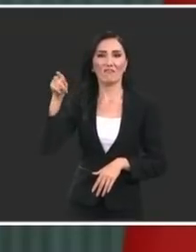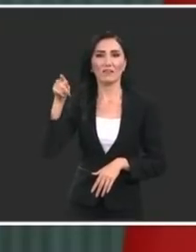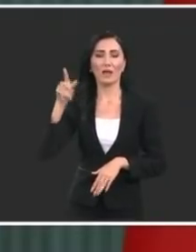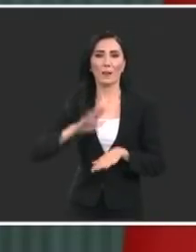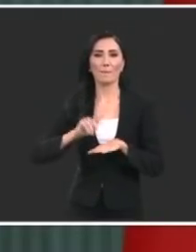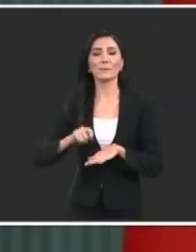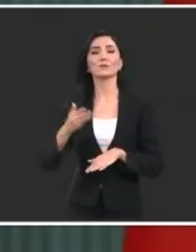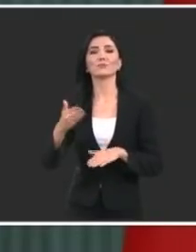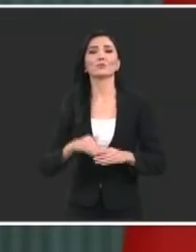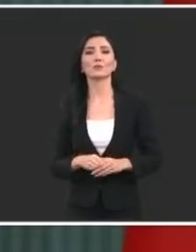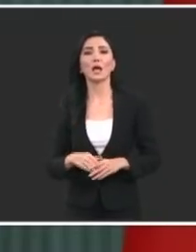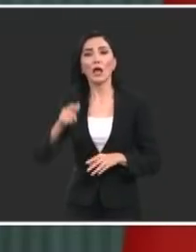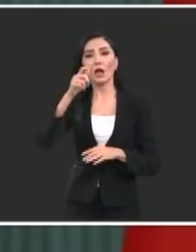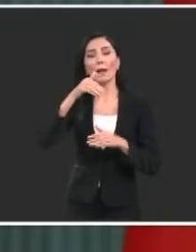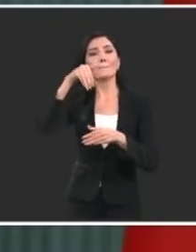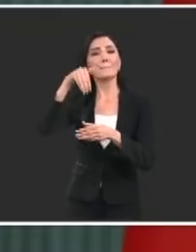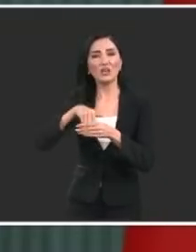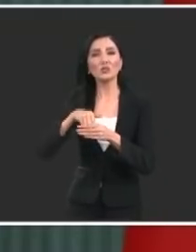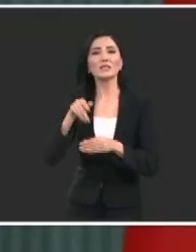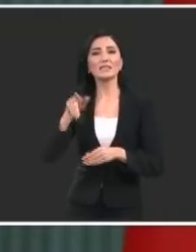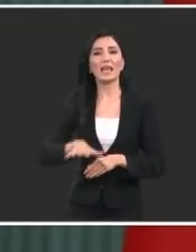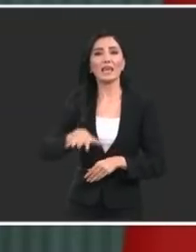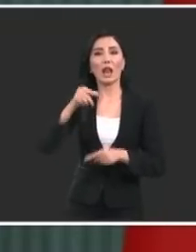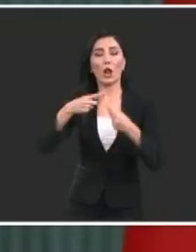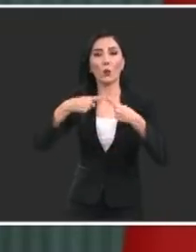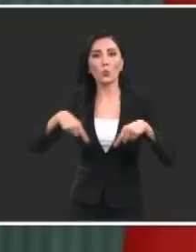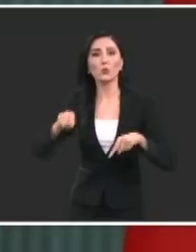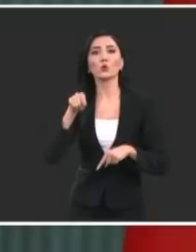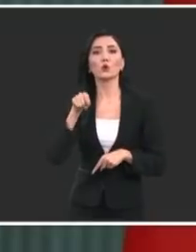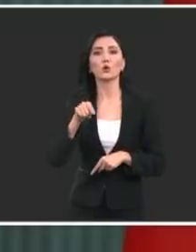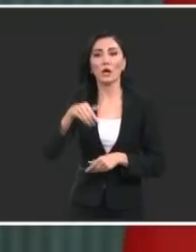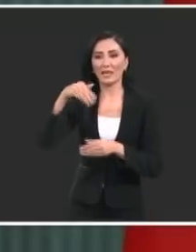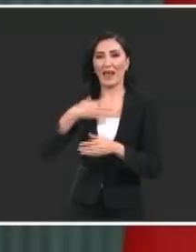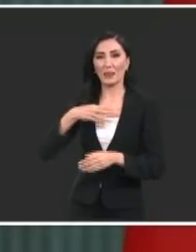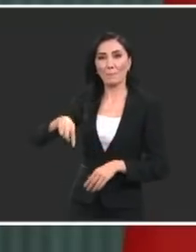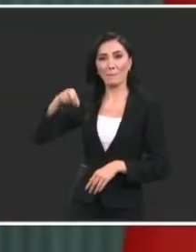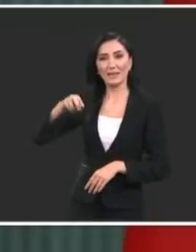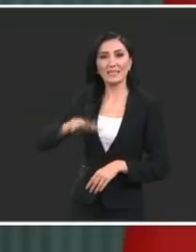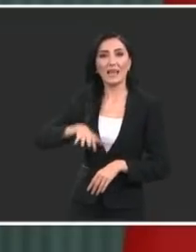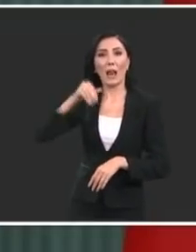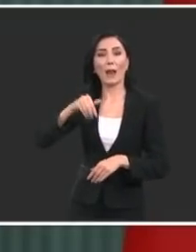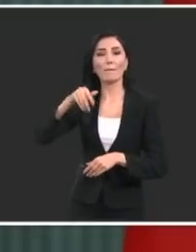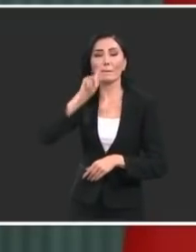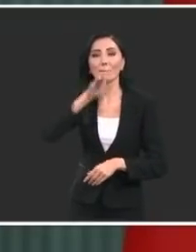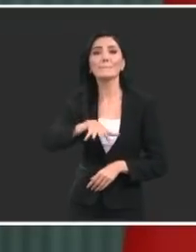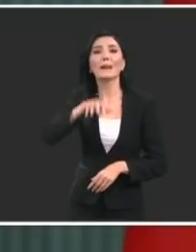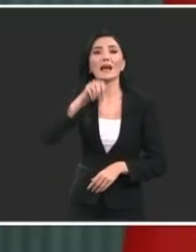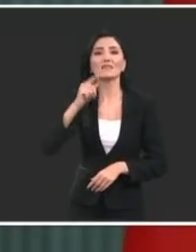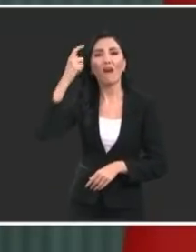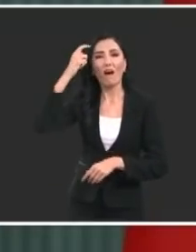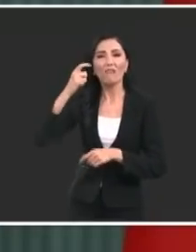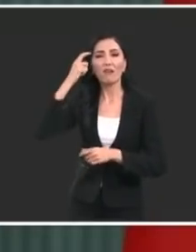sergilenmiştir Türkiye Büyük Millet Meclisi genel Kurulunu Partisi'nin genel merkezi veya